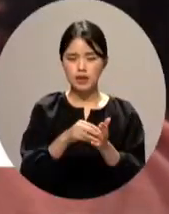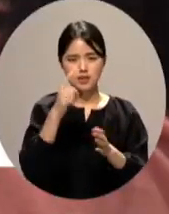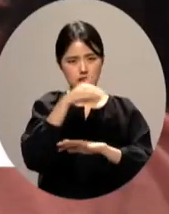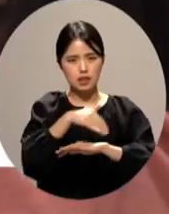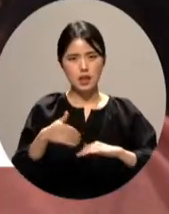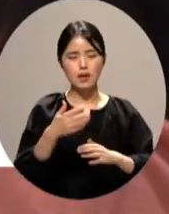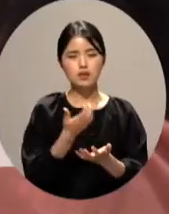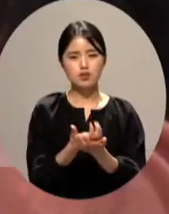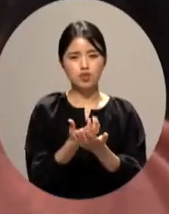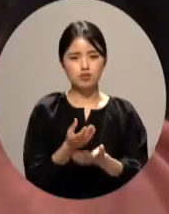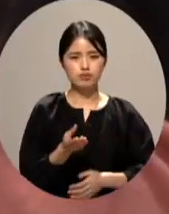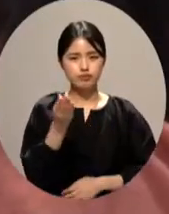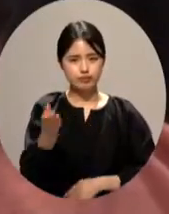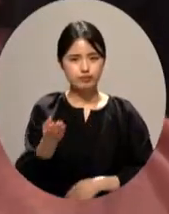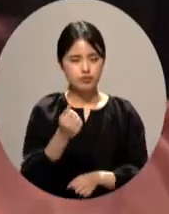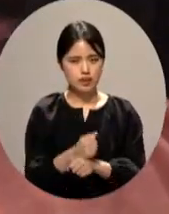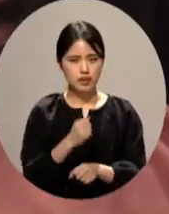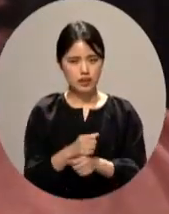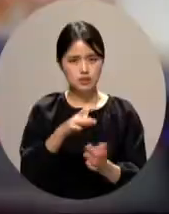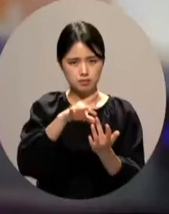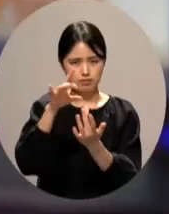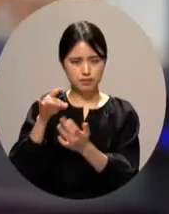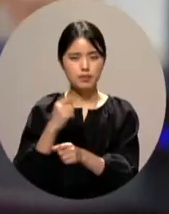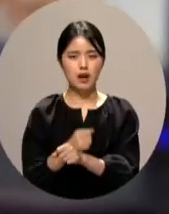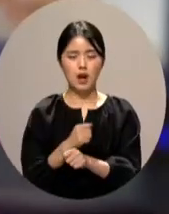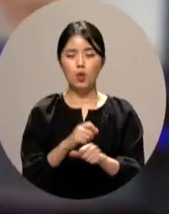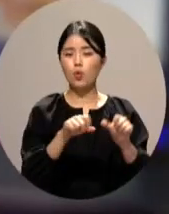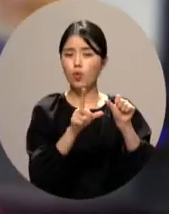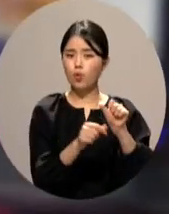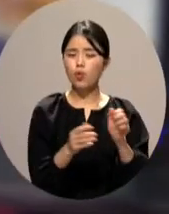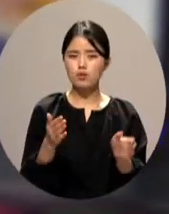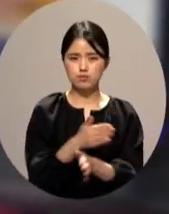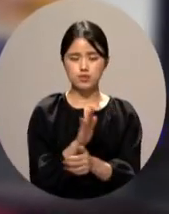첨부한 신청서를 받아 대상자를 선정하고 5월부터 지원합니다